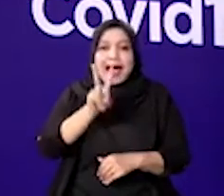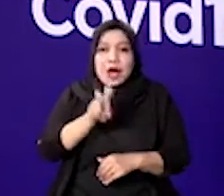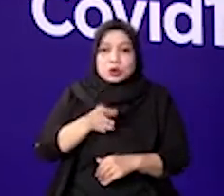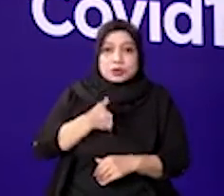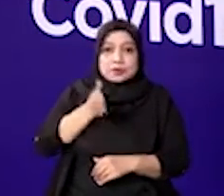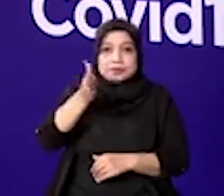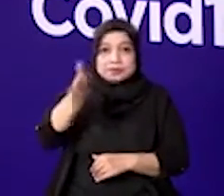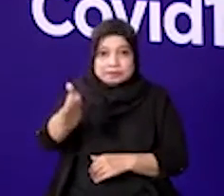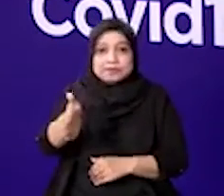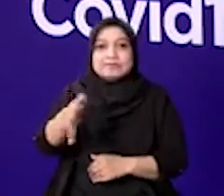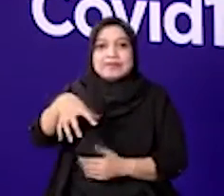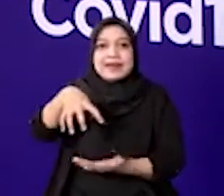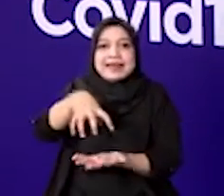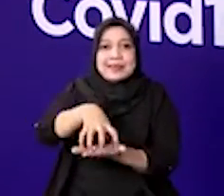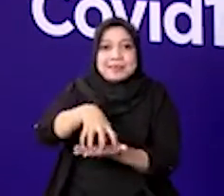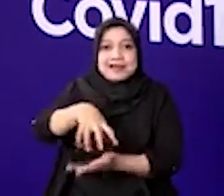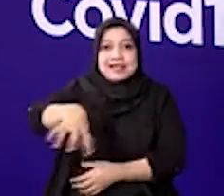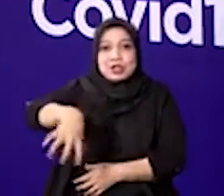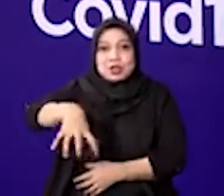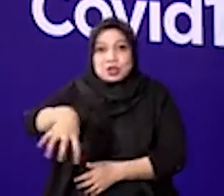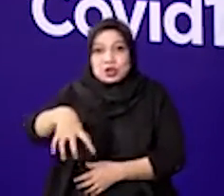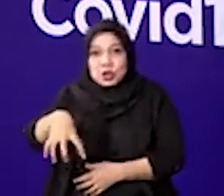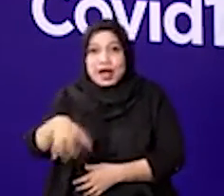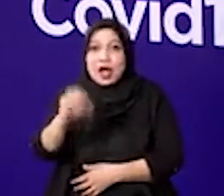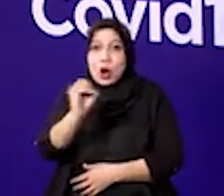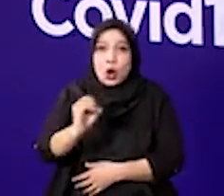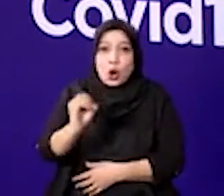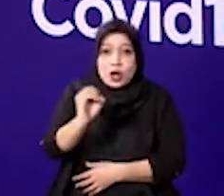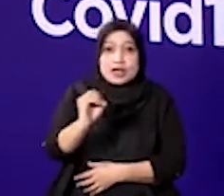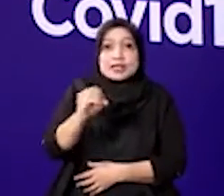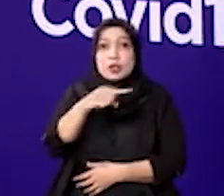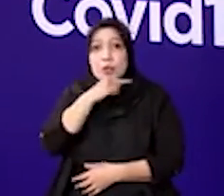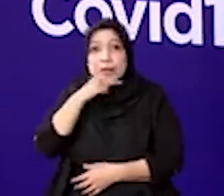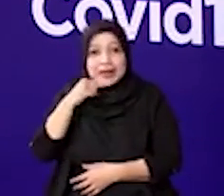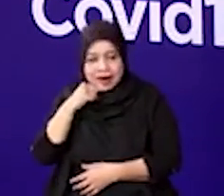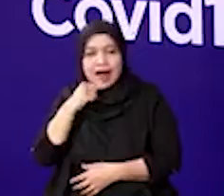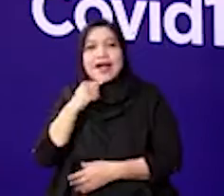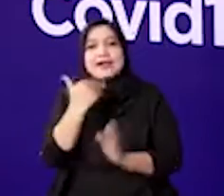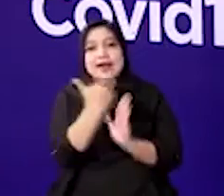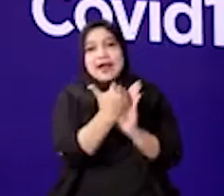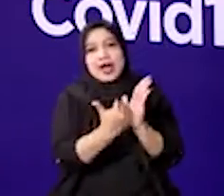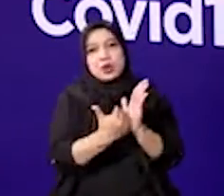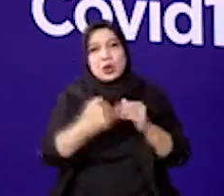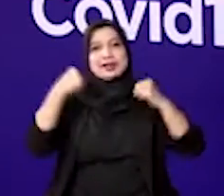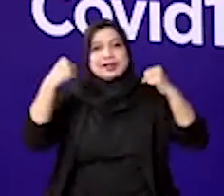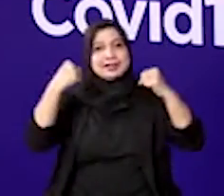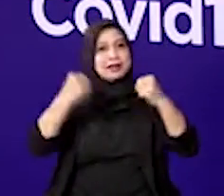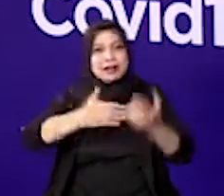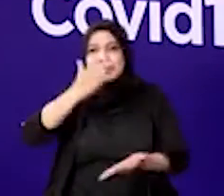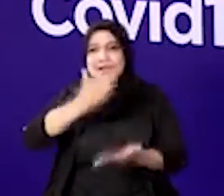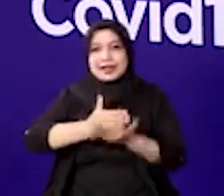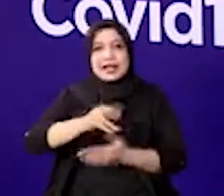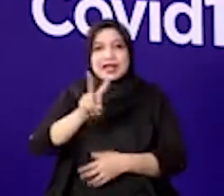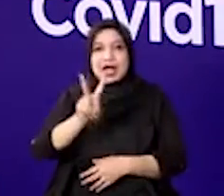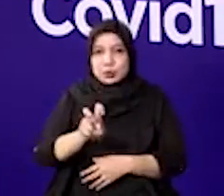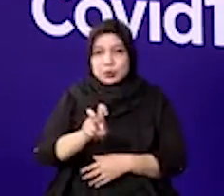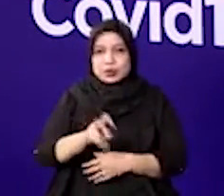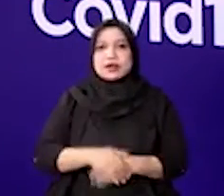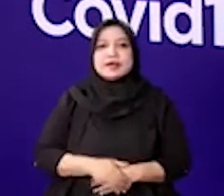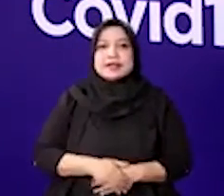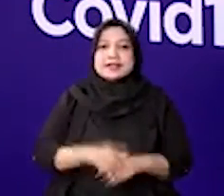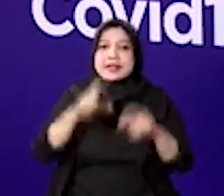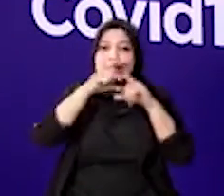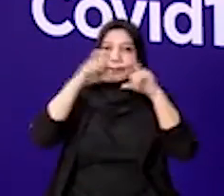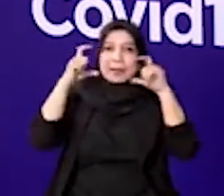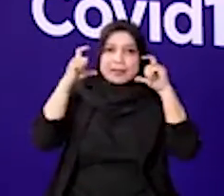Ee Kita harusnya pakai masker he jaga jarak ee kemudian Cuci tangan pakai sabun kan kalau perlu